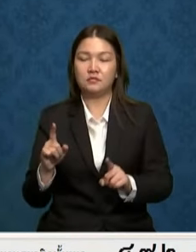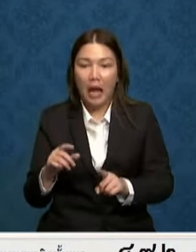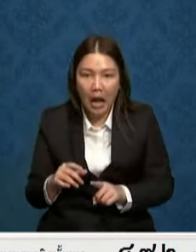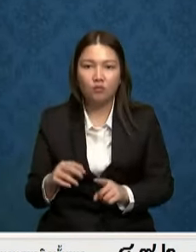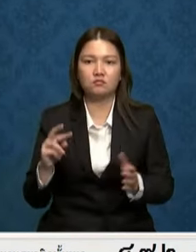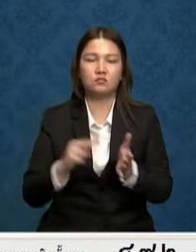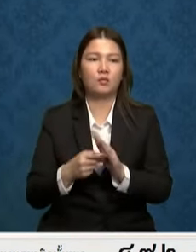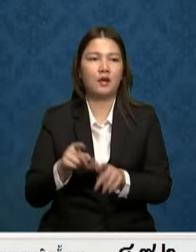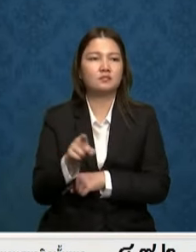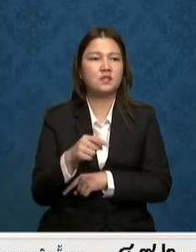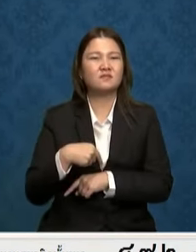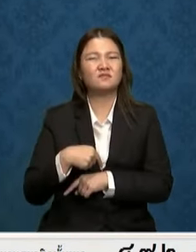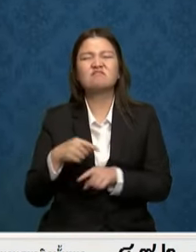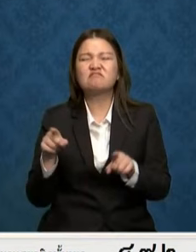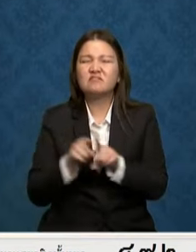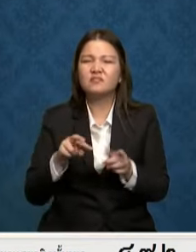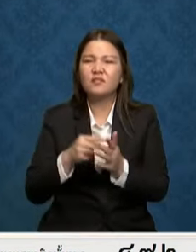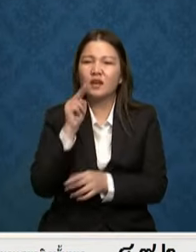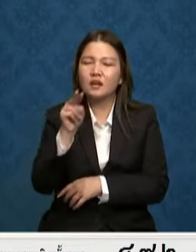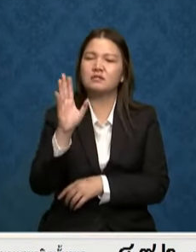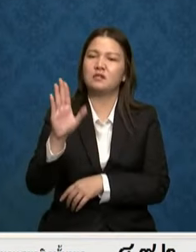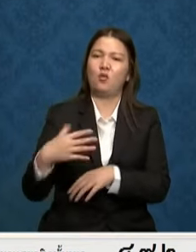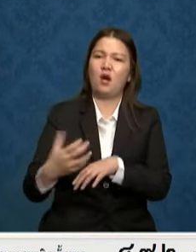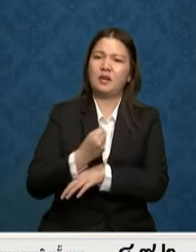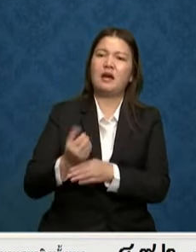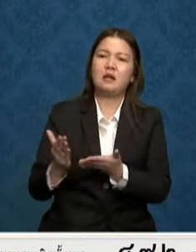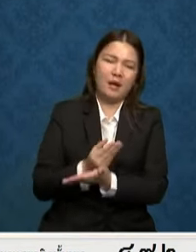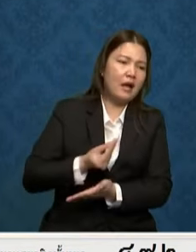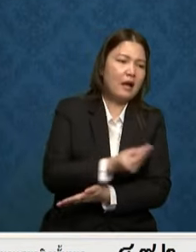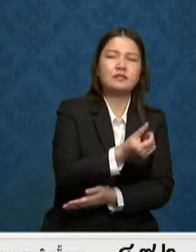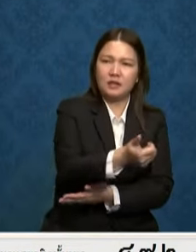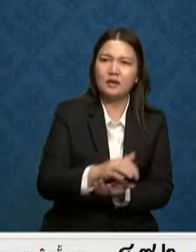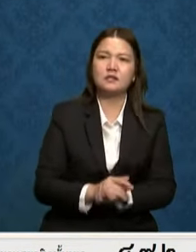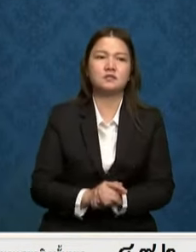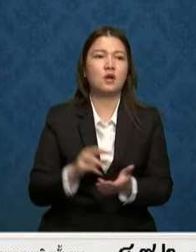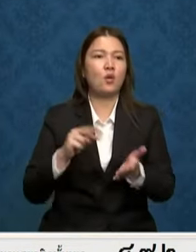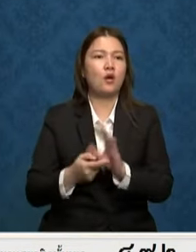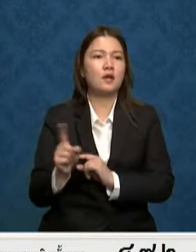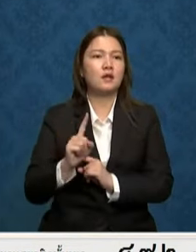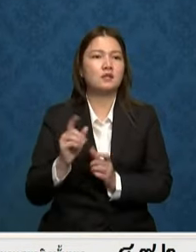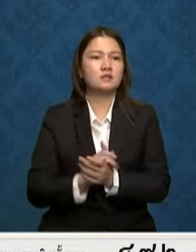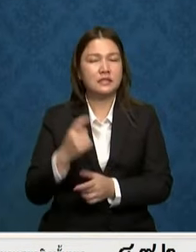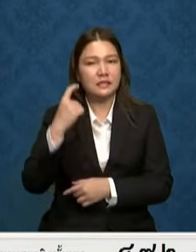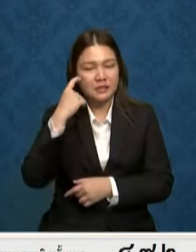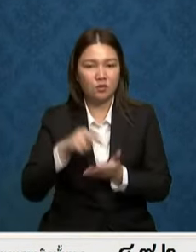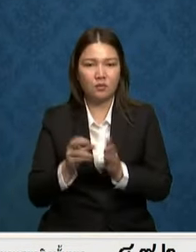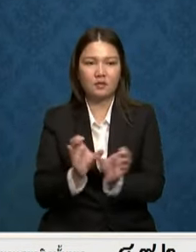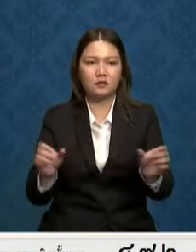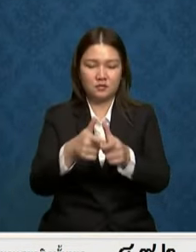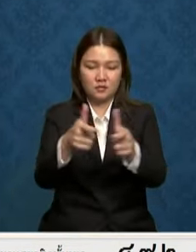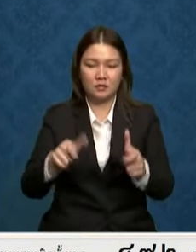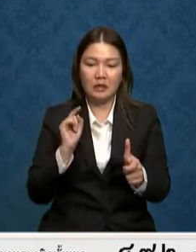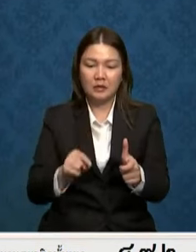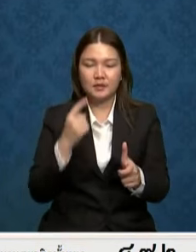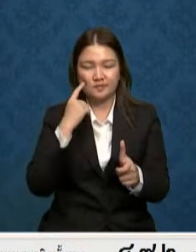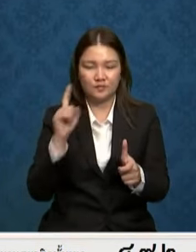อยากได้มันมากพอที่จะยอมยอมจอมอะไประนีประนอมปลอมชอมกันนะการการตั้งแง่กับรายงานเอ่อ